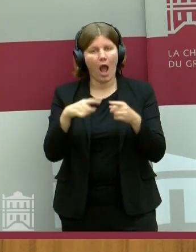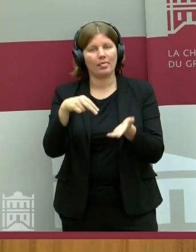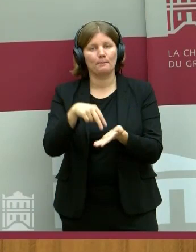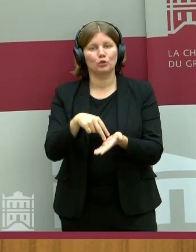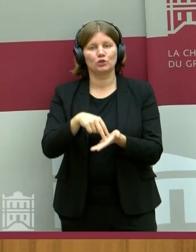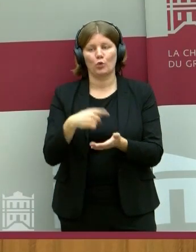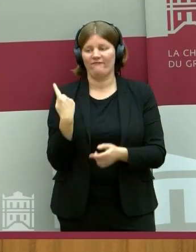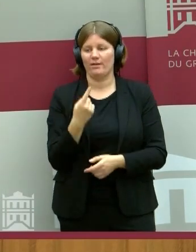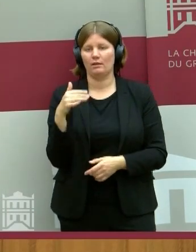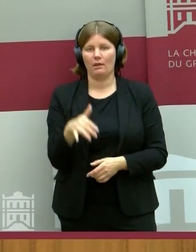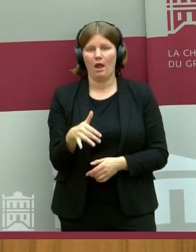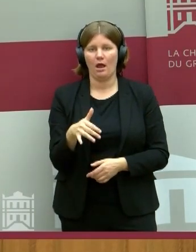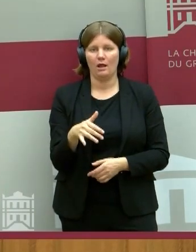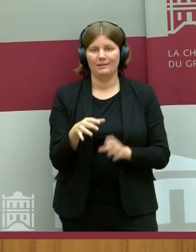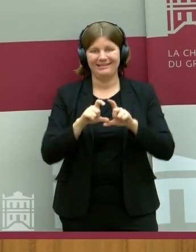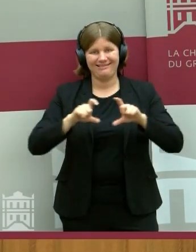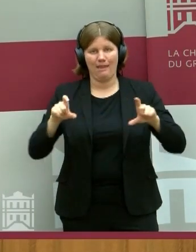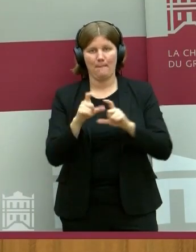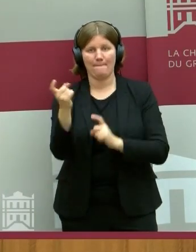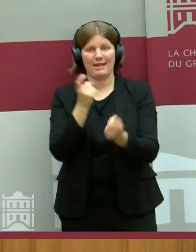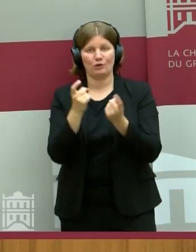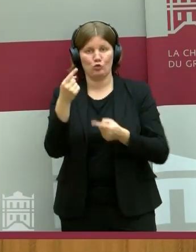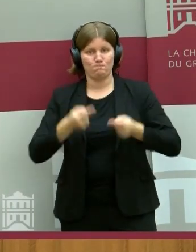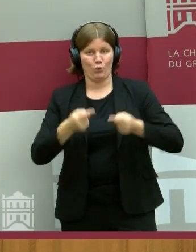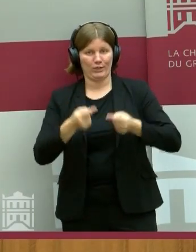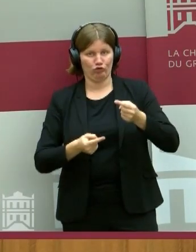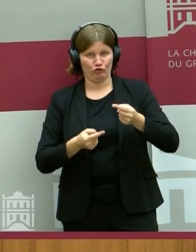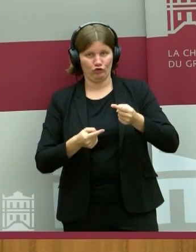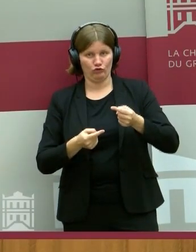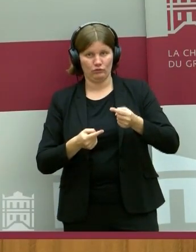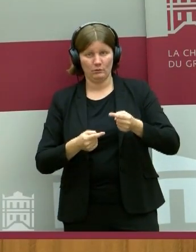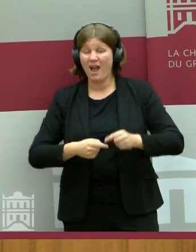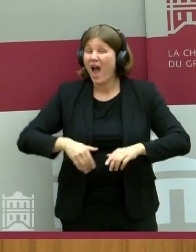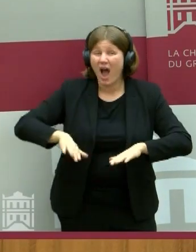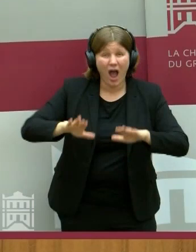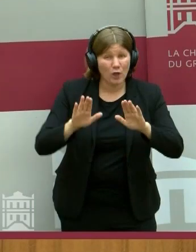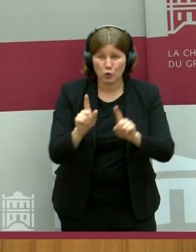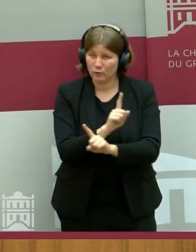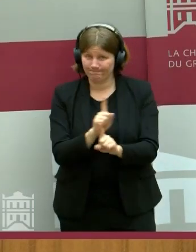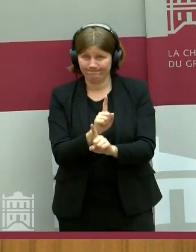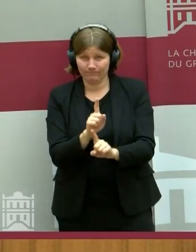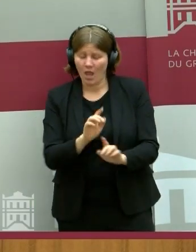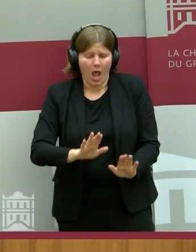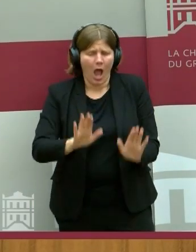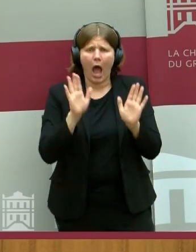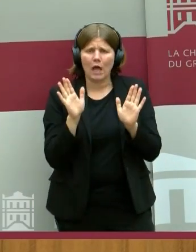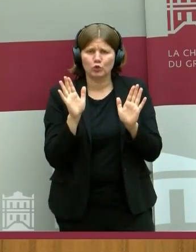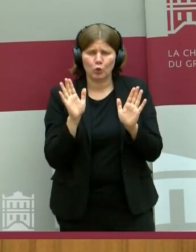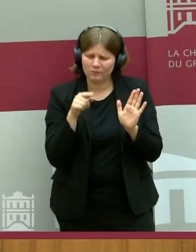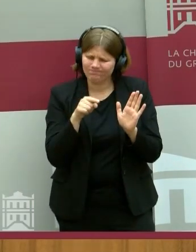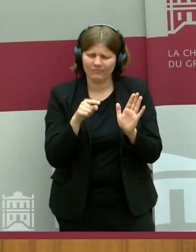Position für dich an der Migrationspolitik. Nicht am Asyl. Aber ein Asyl als etwas wird wirklich